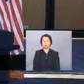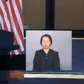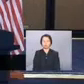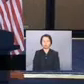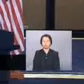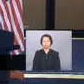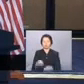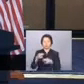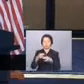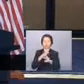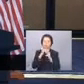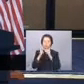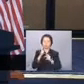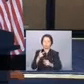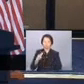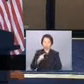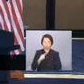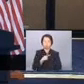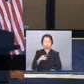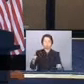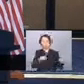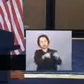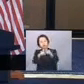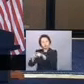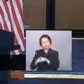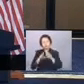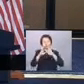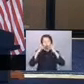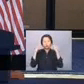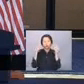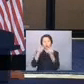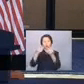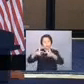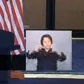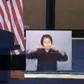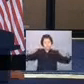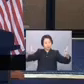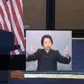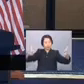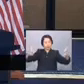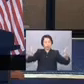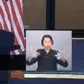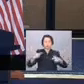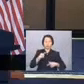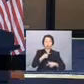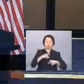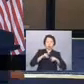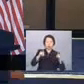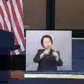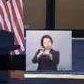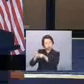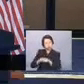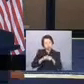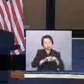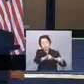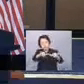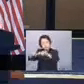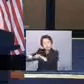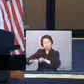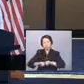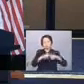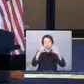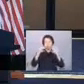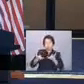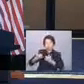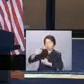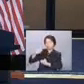Pendek kata, kita ibarat sebuah keluarga yang besar. Kita saling bantu-bantu ketika zaman